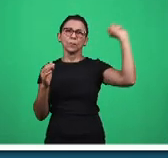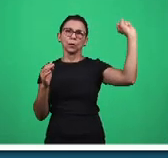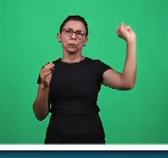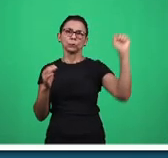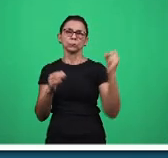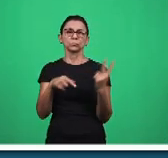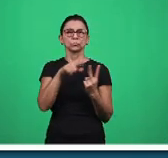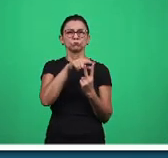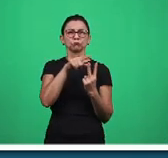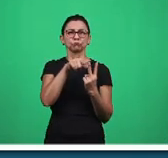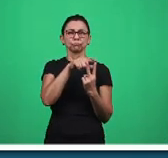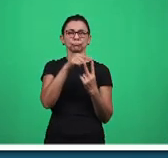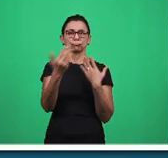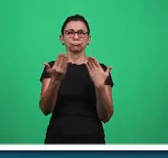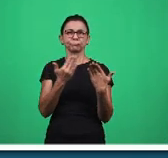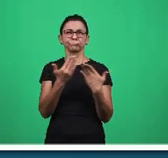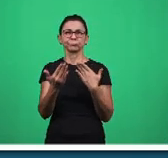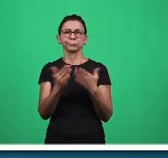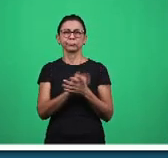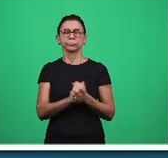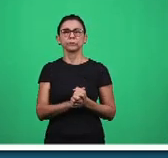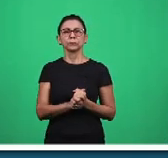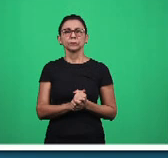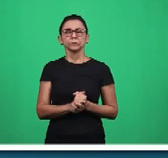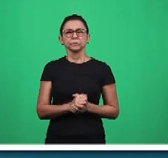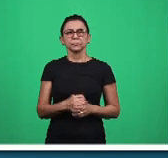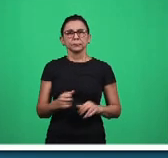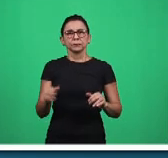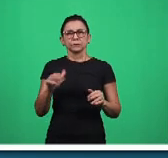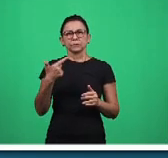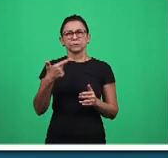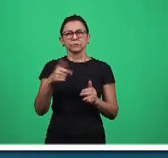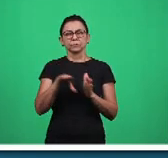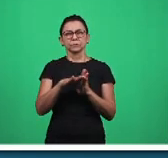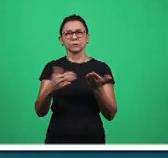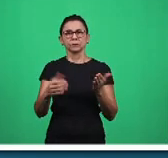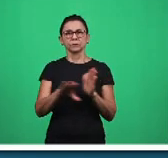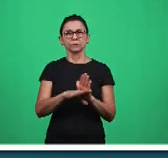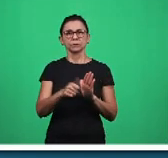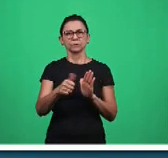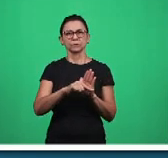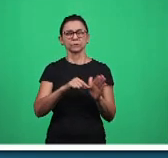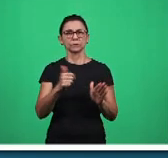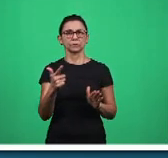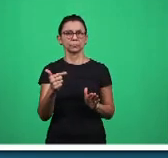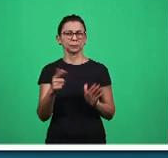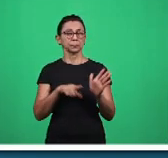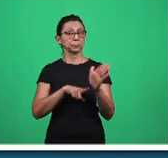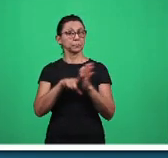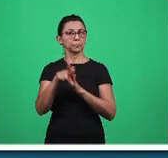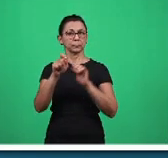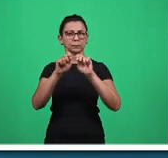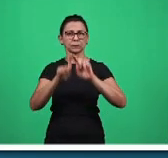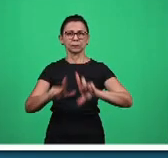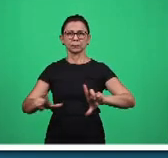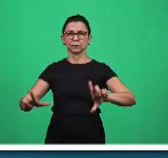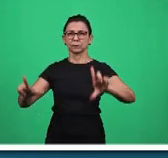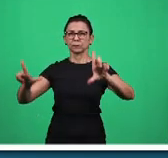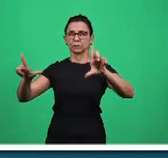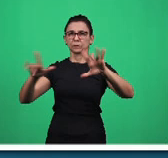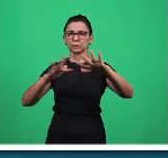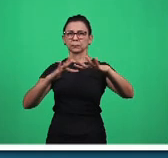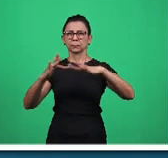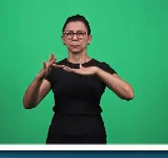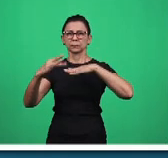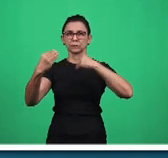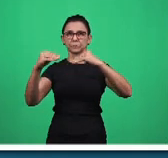Et comme une aide à la réponse, 2 Chroniques, chapitre 1er, verset 12. Donc cette question, elle sera disponible dans les réseaux